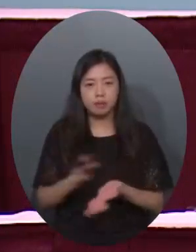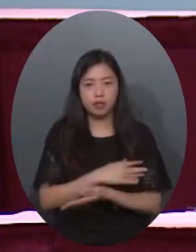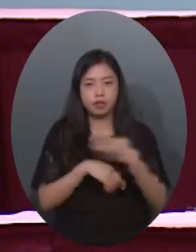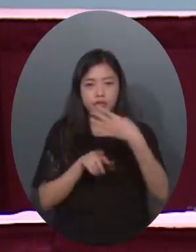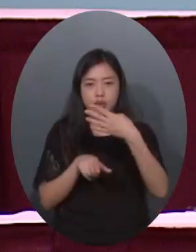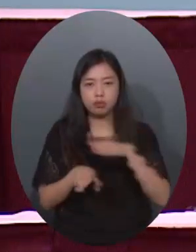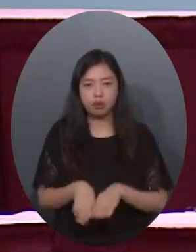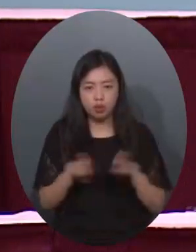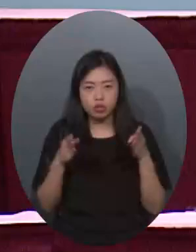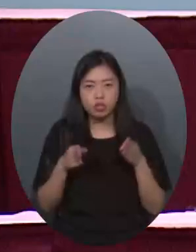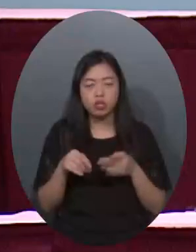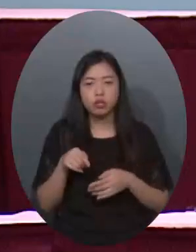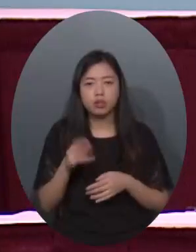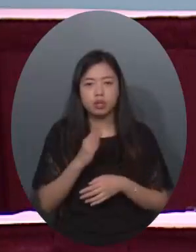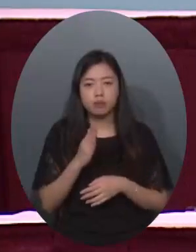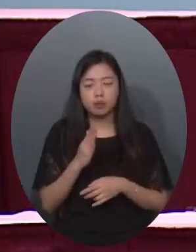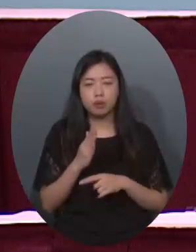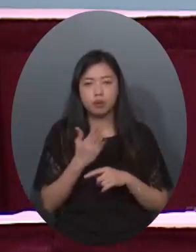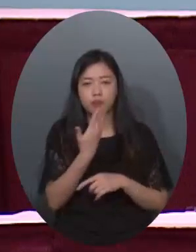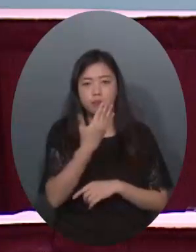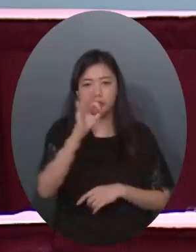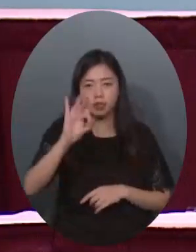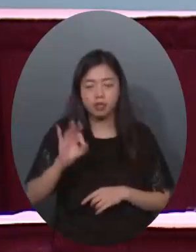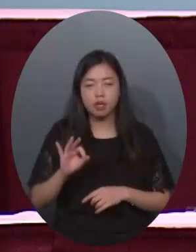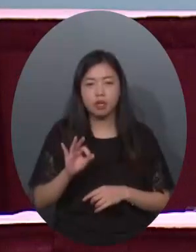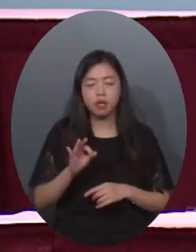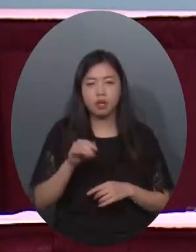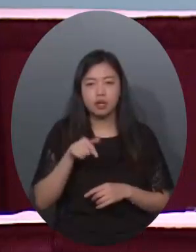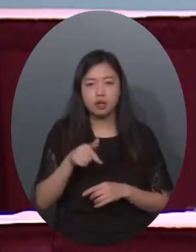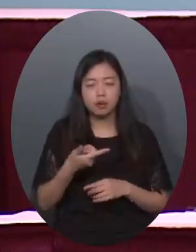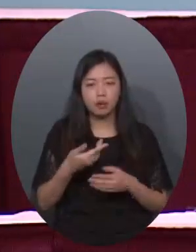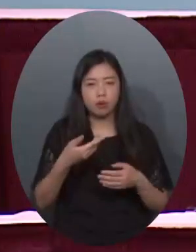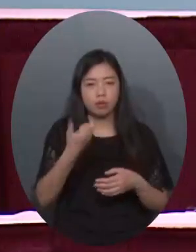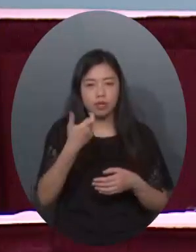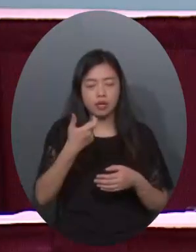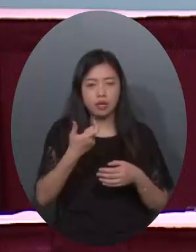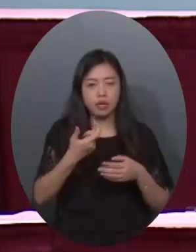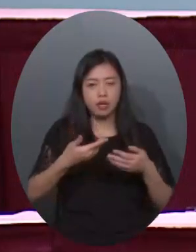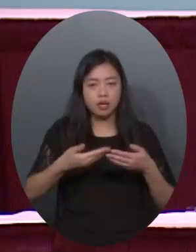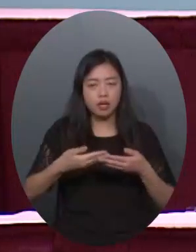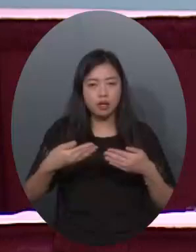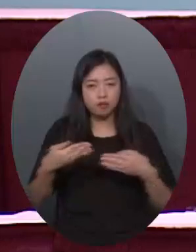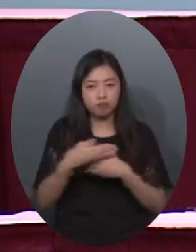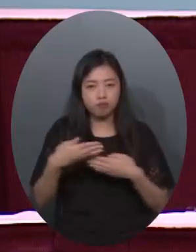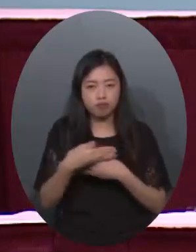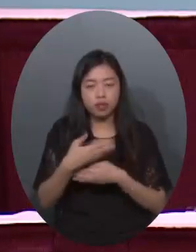4月起推出約5%的車票扣減。此外，公司於